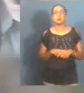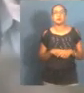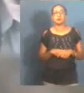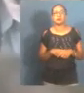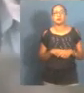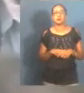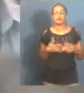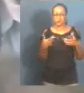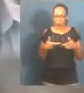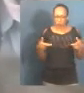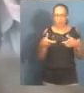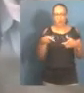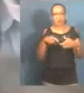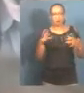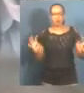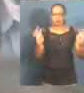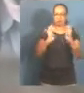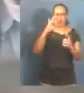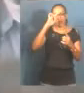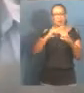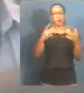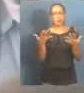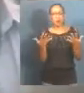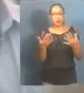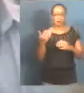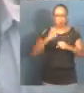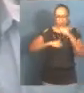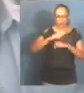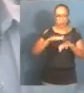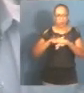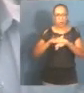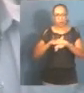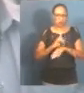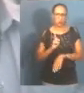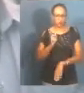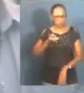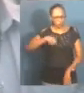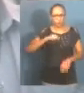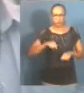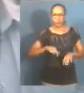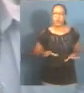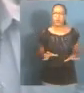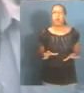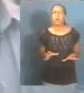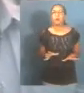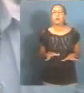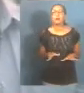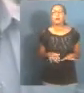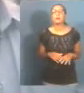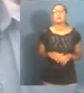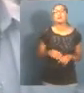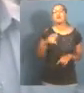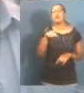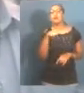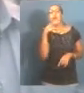Le Congrès n'était pas réuni pour qu'on élabore une politique. On peut le faire, c'est un forum, mais en tout cas, vous parlez